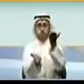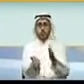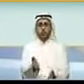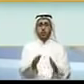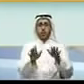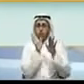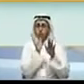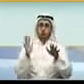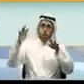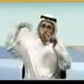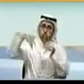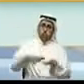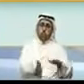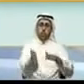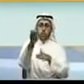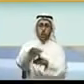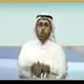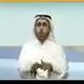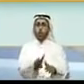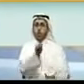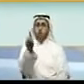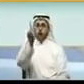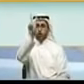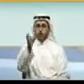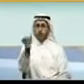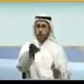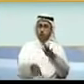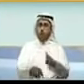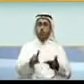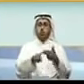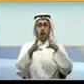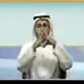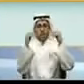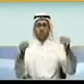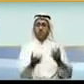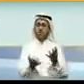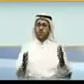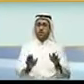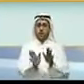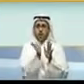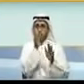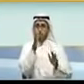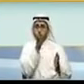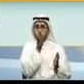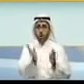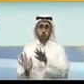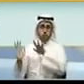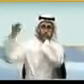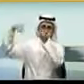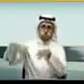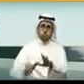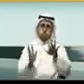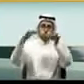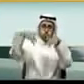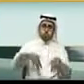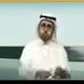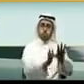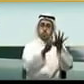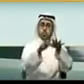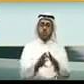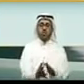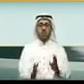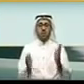قتيلا، فيما قدر عدد كبير من الأشخاص من ضمن المفقودين. الفيضانات تسببت أيضا في تدمير العشرات من